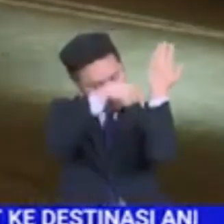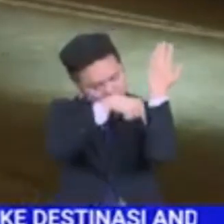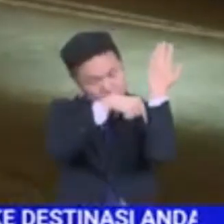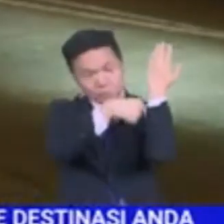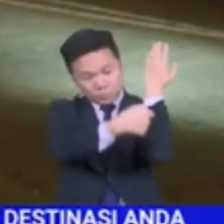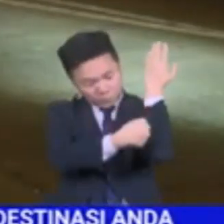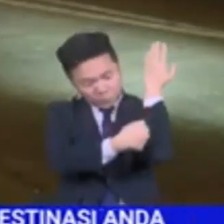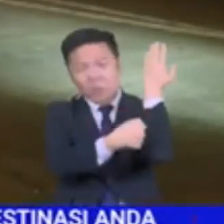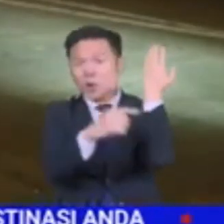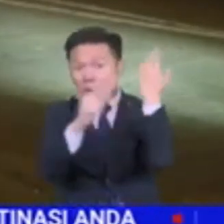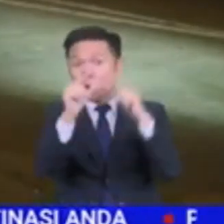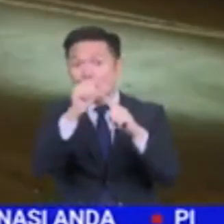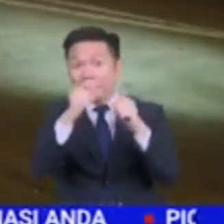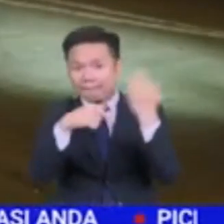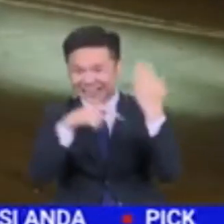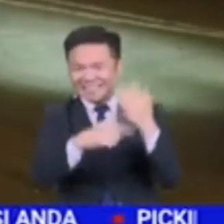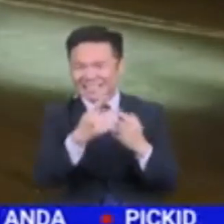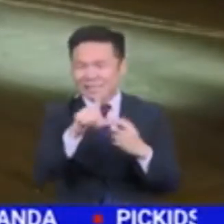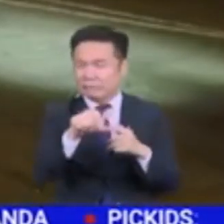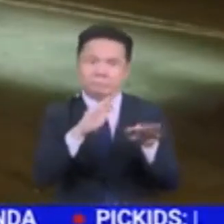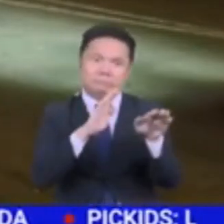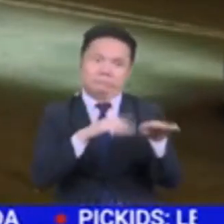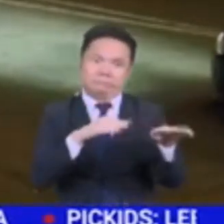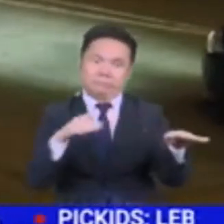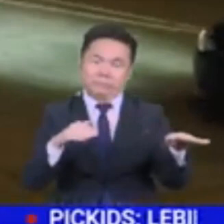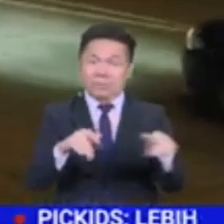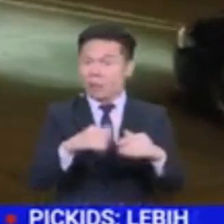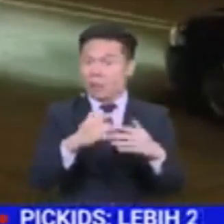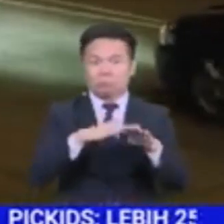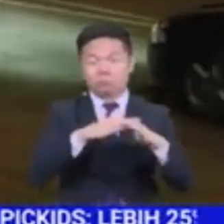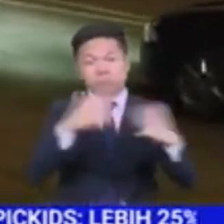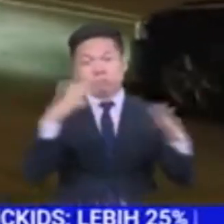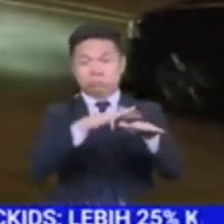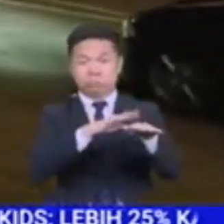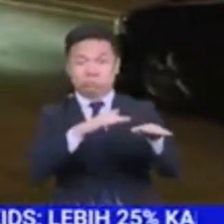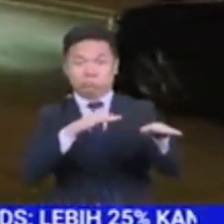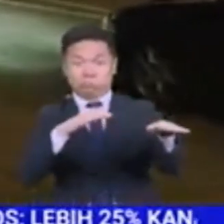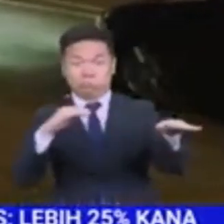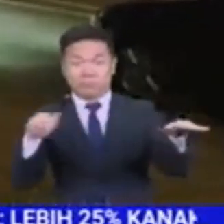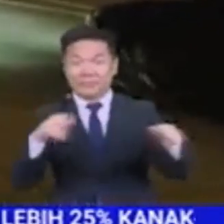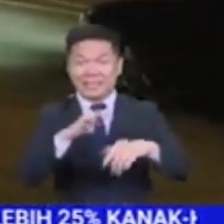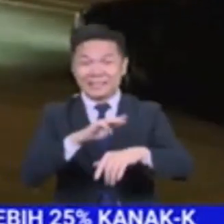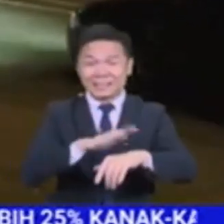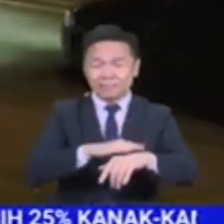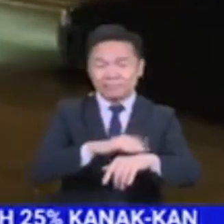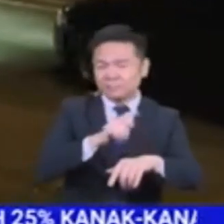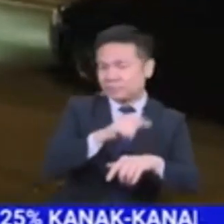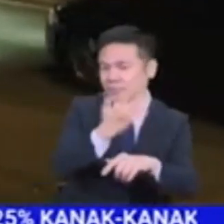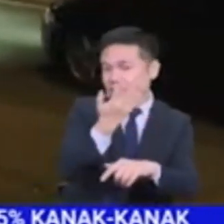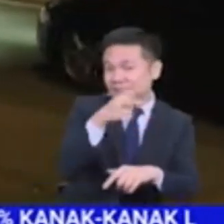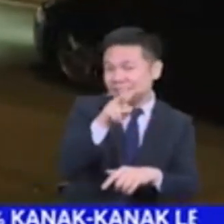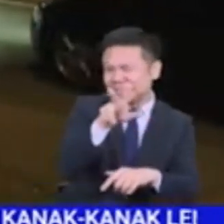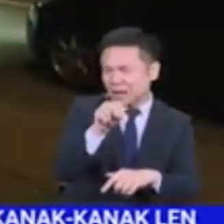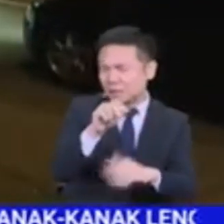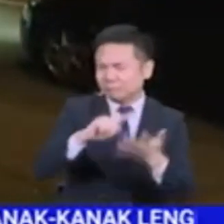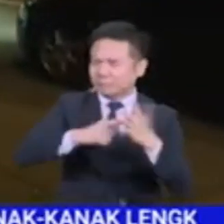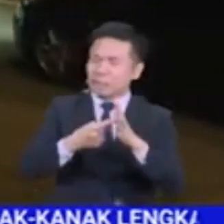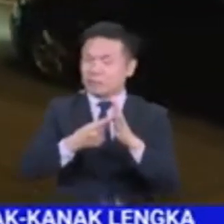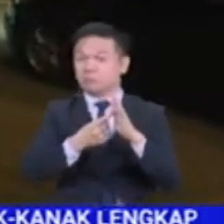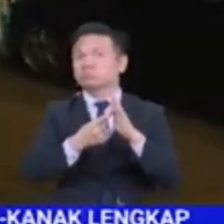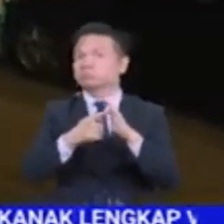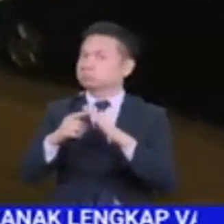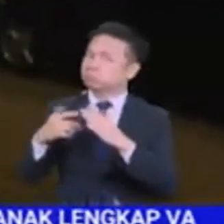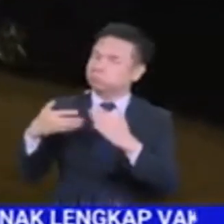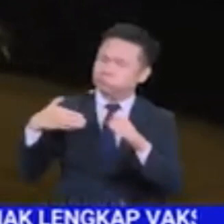selepas Plaza Tol Gombak ini sesak. Pertambahan bilangan kenderaan dapat dilihat sekitar jam 5.30 petang tadi. Susulan itu,